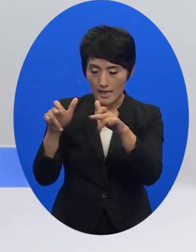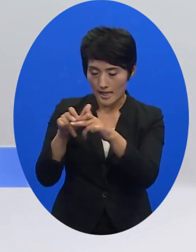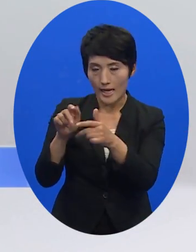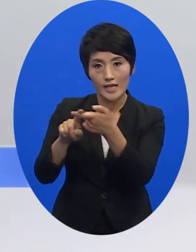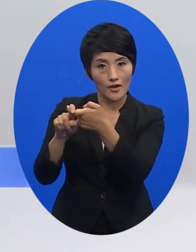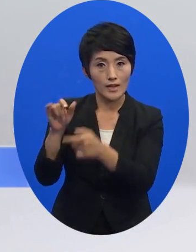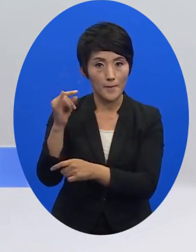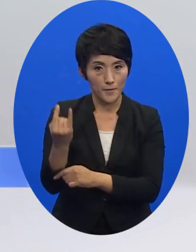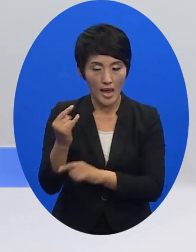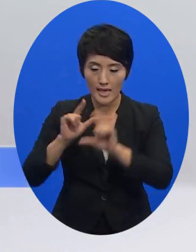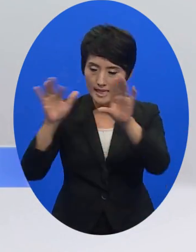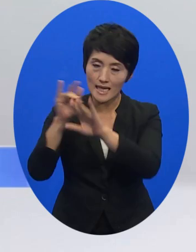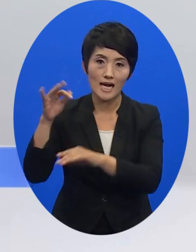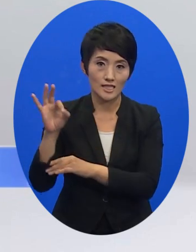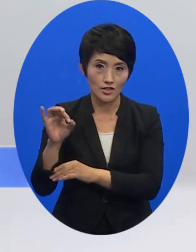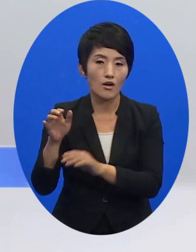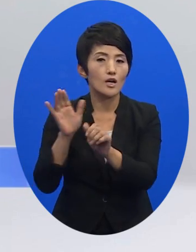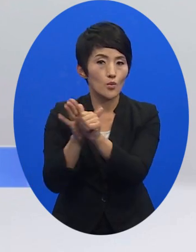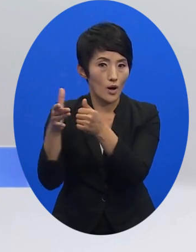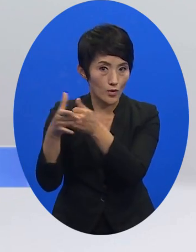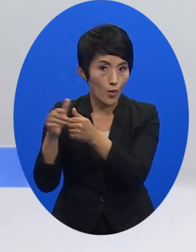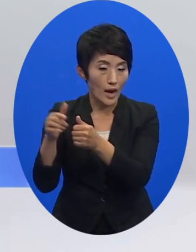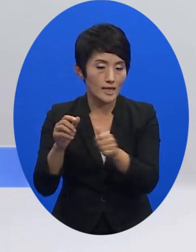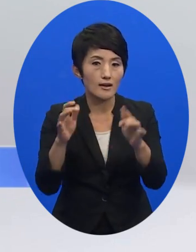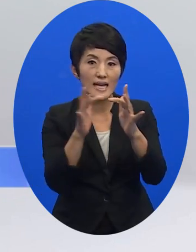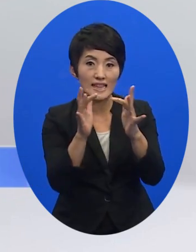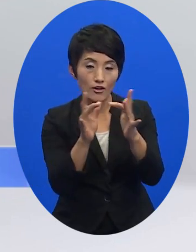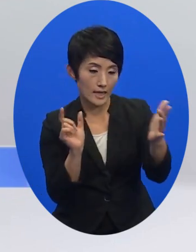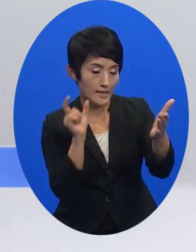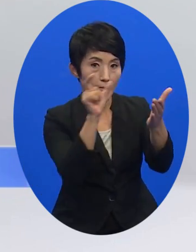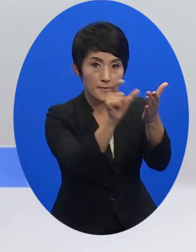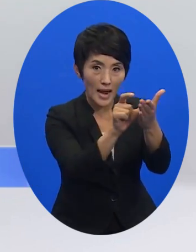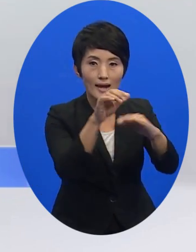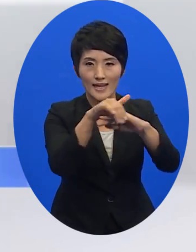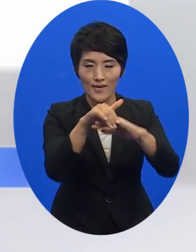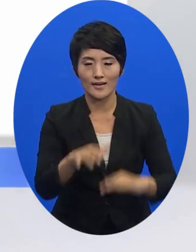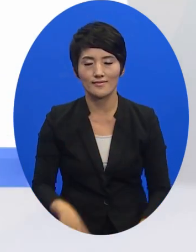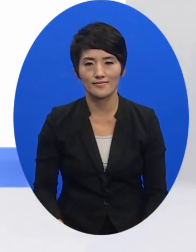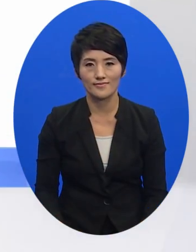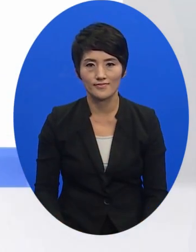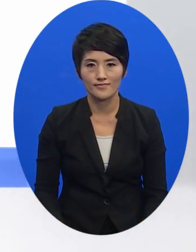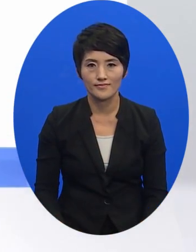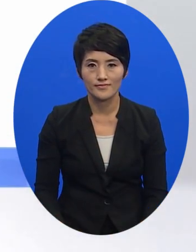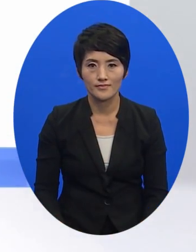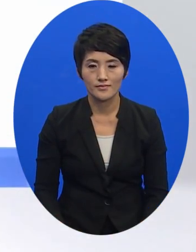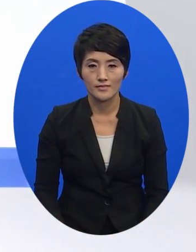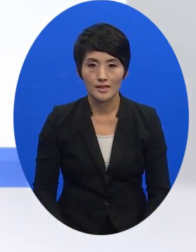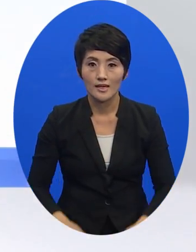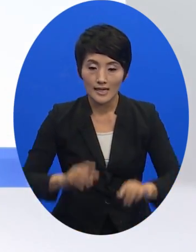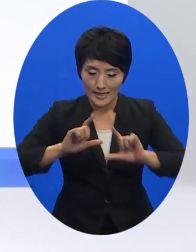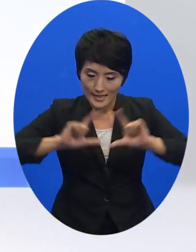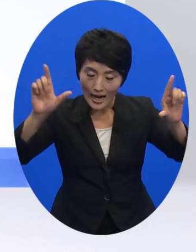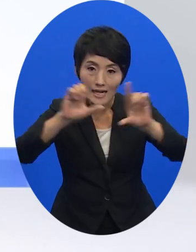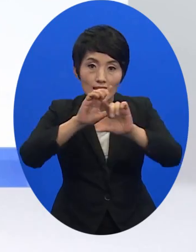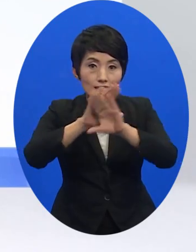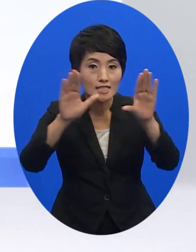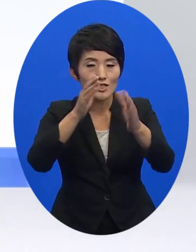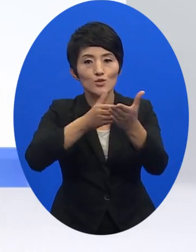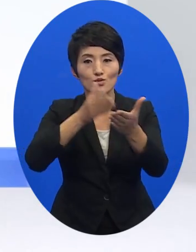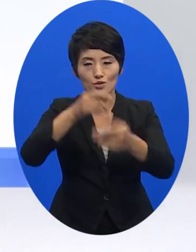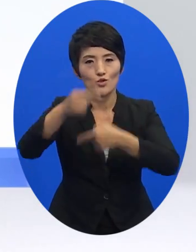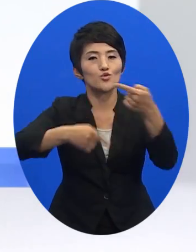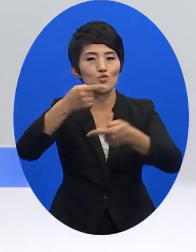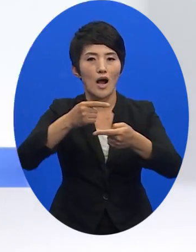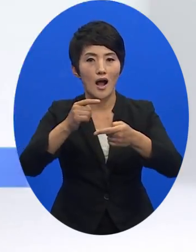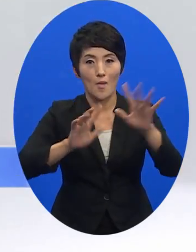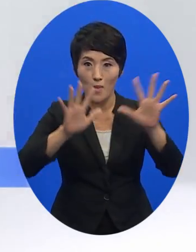한국시각장애인연합회, 기상청 기후변화정보센터 누리집 등에도 게재할 예정입니다. 더불어 기상청 날씨온에서는